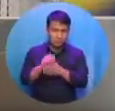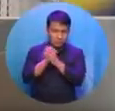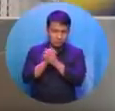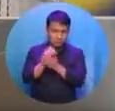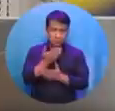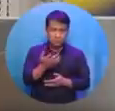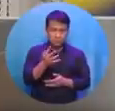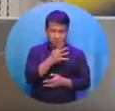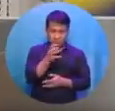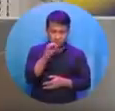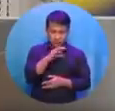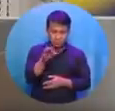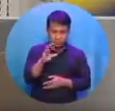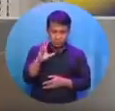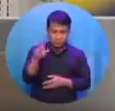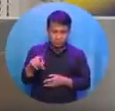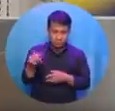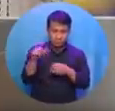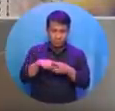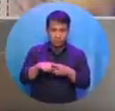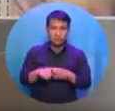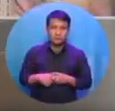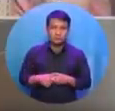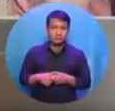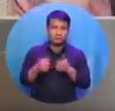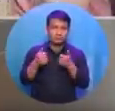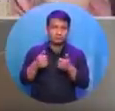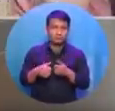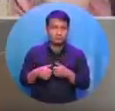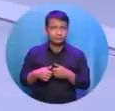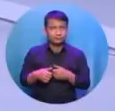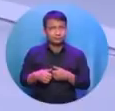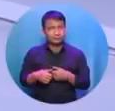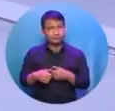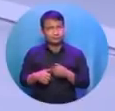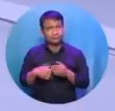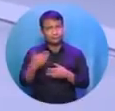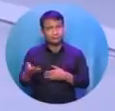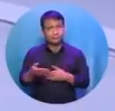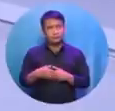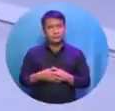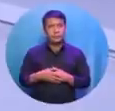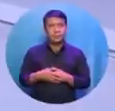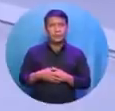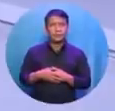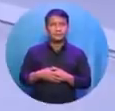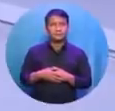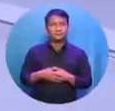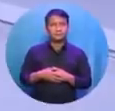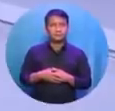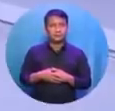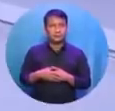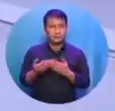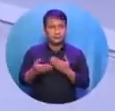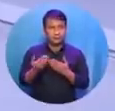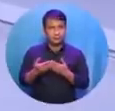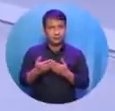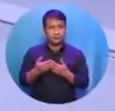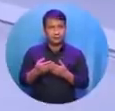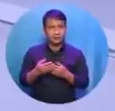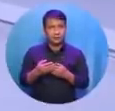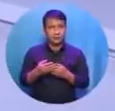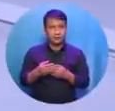Congratulations po. Meron kayo 499 cellphone load. Congrats po. Ayan yung kanyang family.